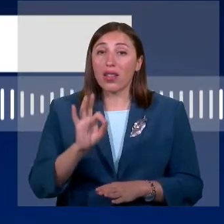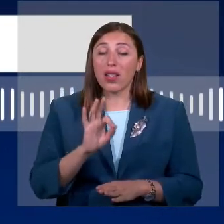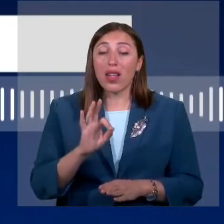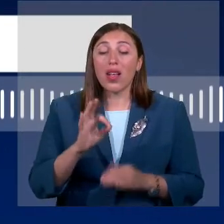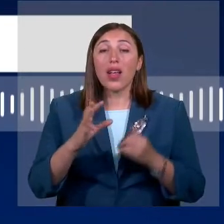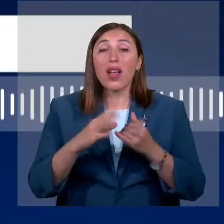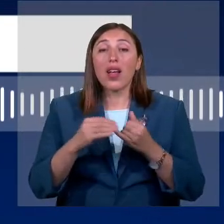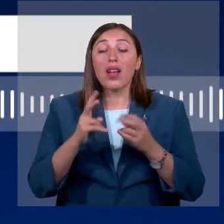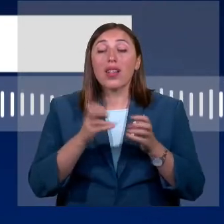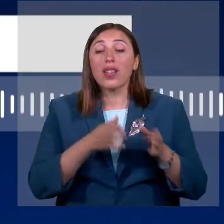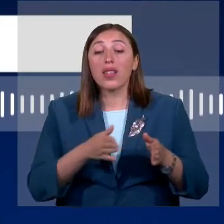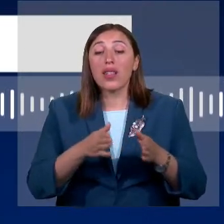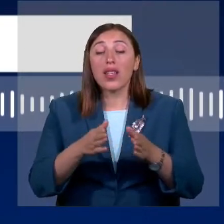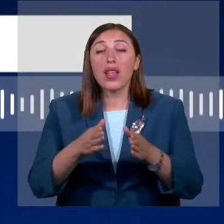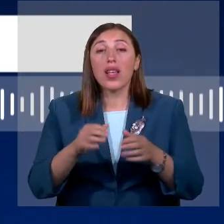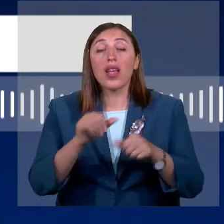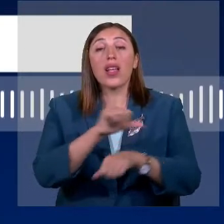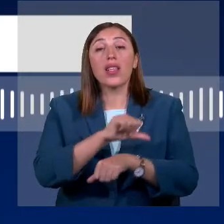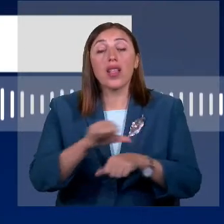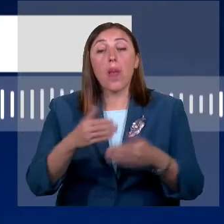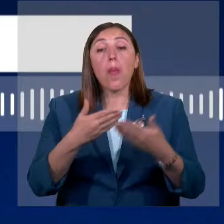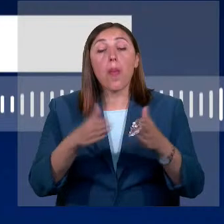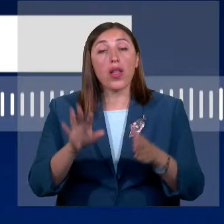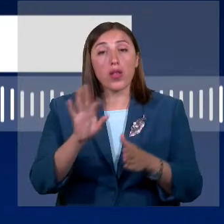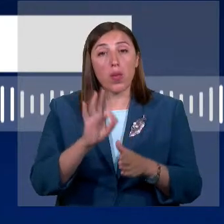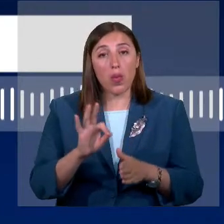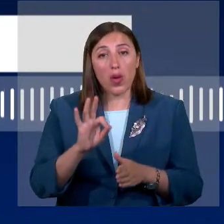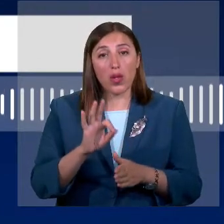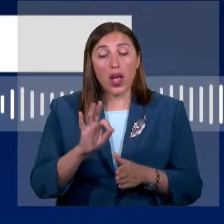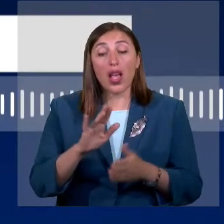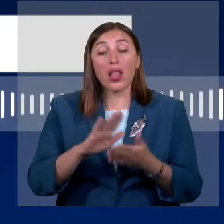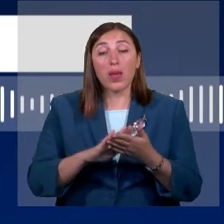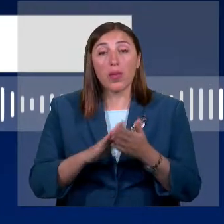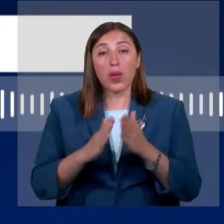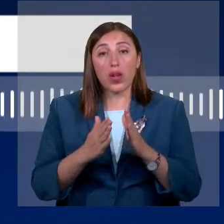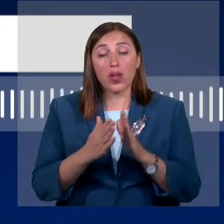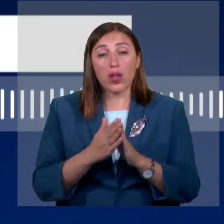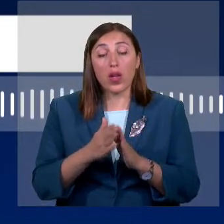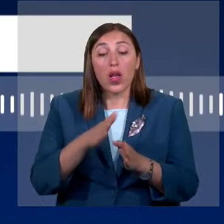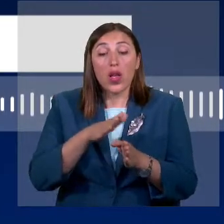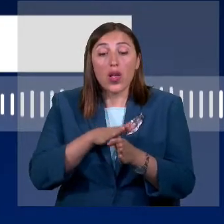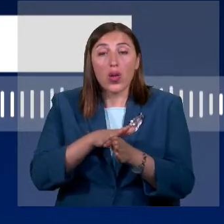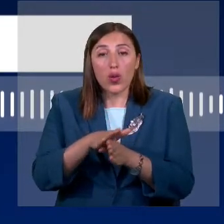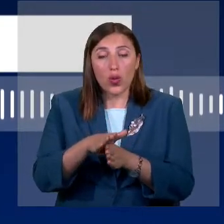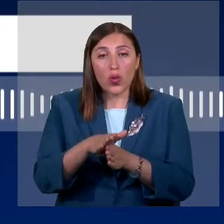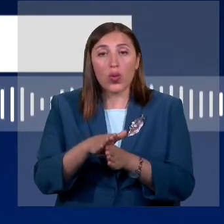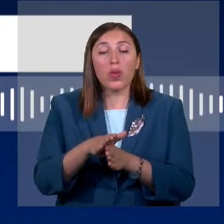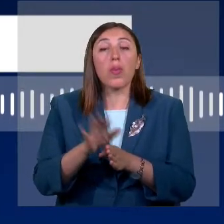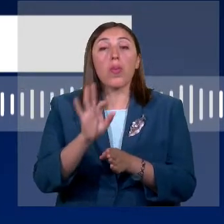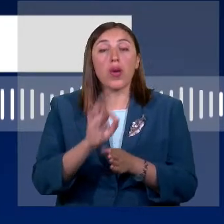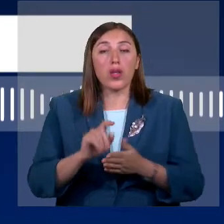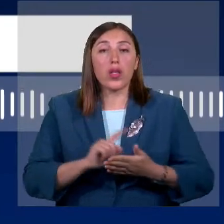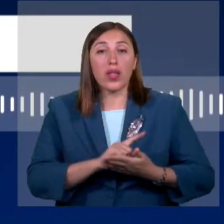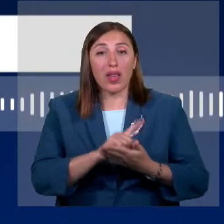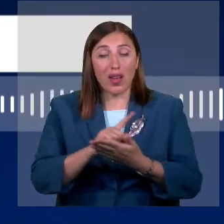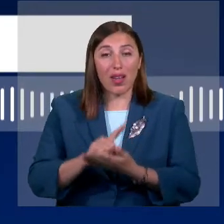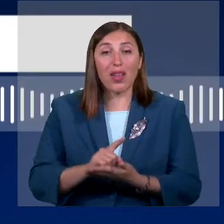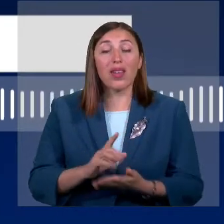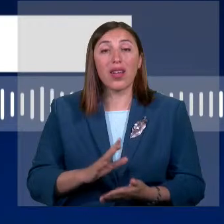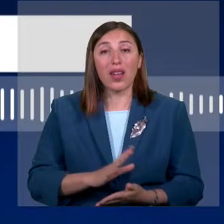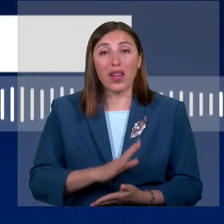ցամաքային սահմանը բացելու մասին էր, և այս պայմանավորվածության իրագործումը նույնպես քննարկվել է